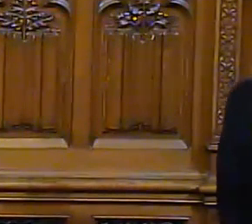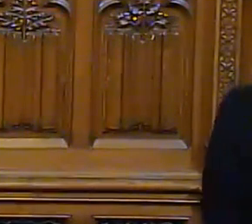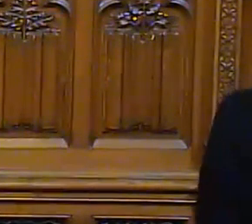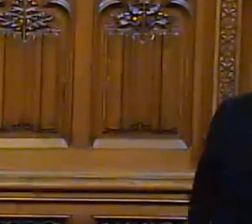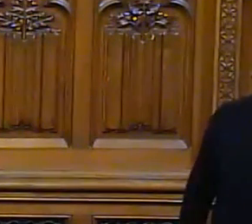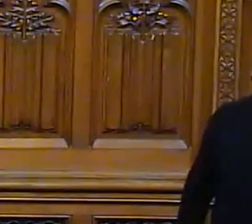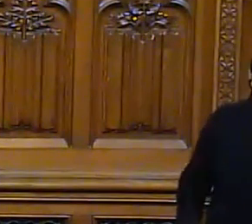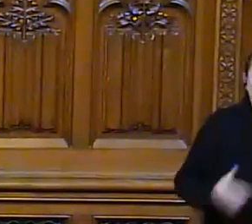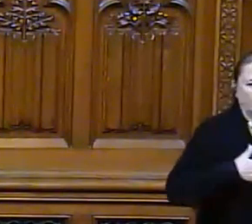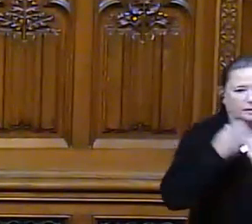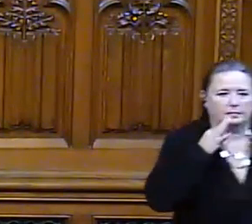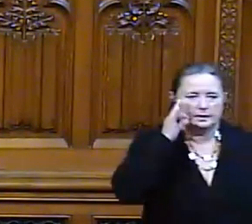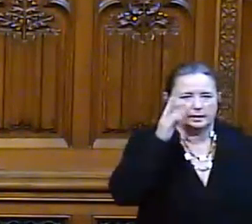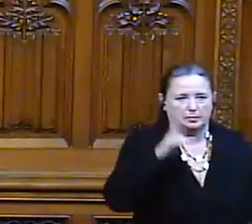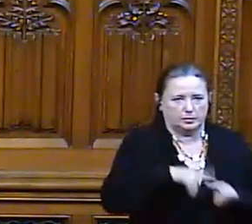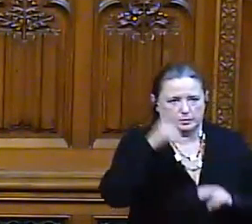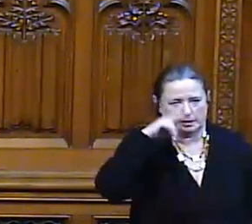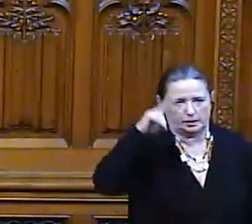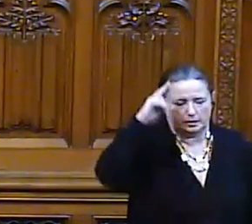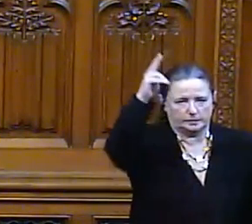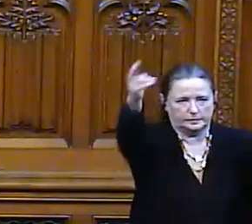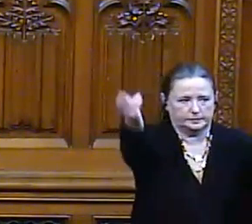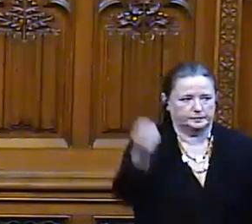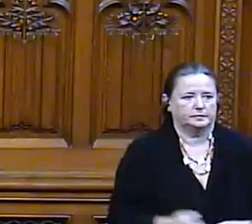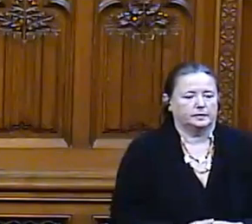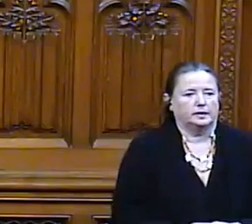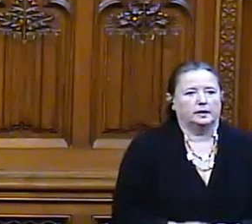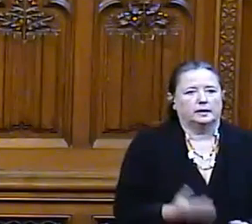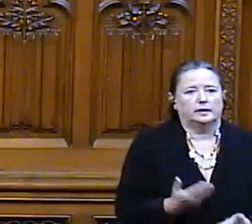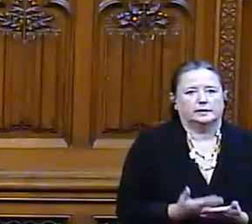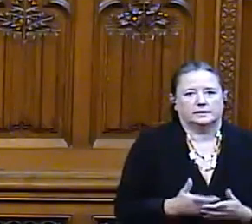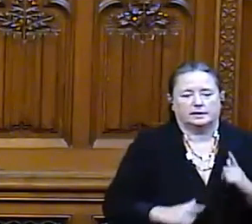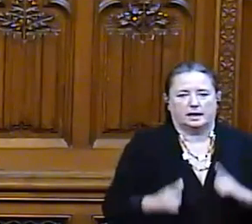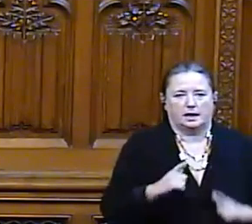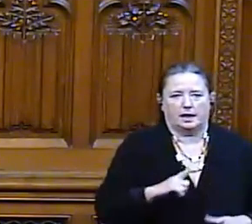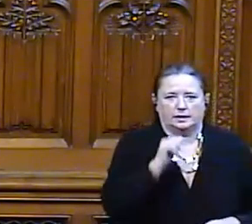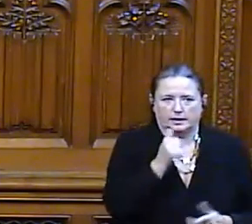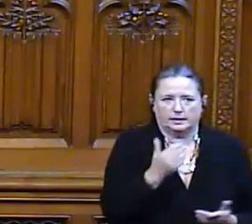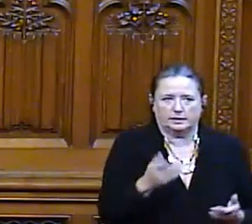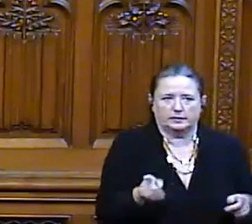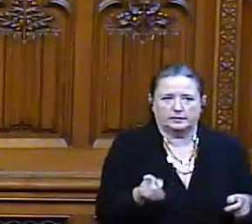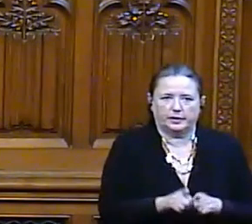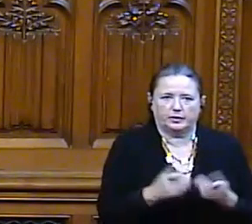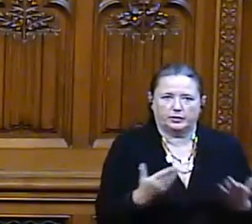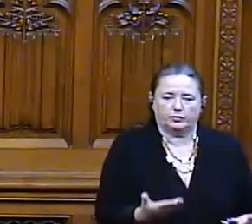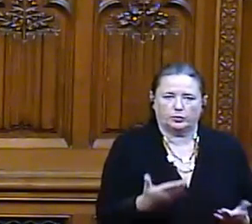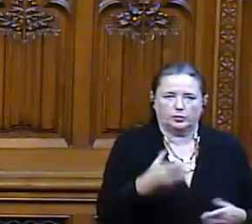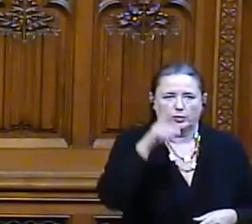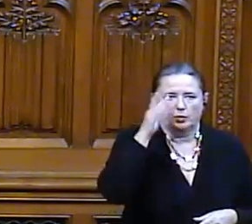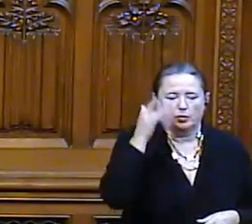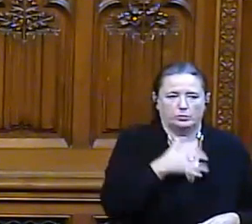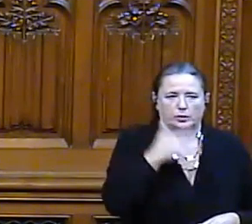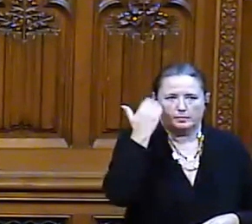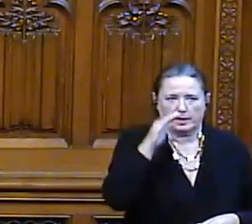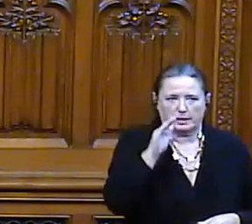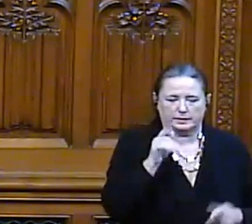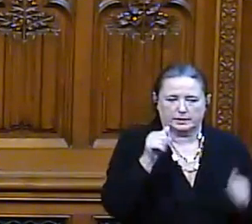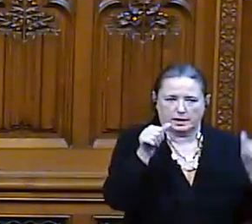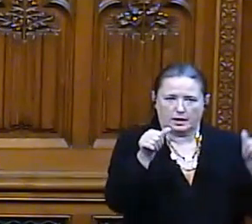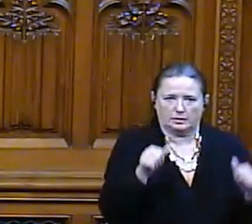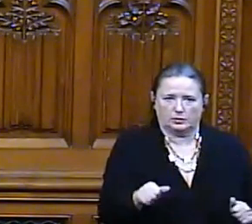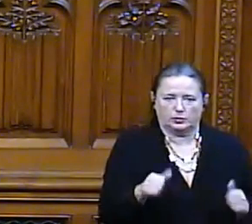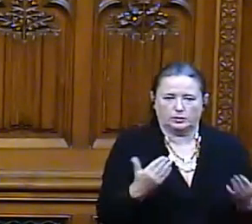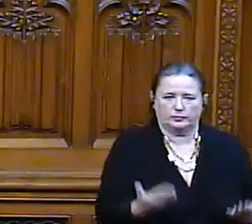Meine Damen und Herren, es ist leider nicht, wie vom Herrn Bürgermeister angekündigt,